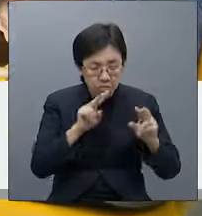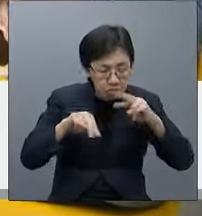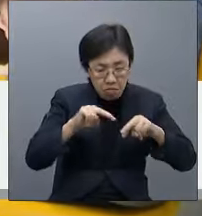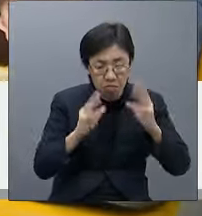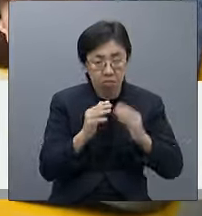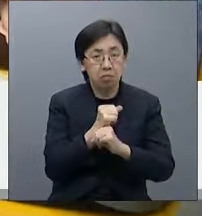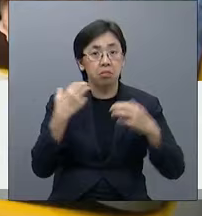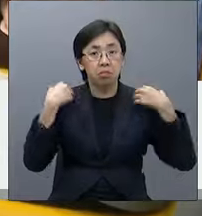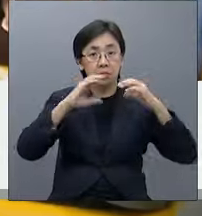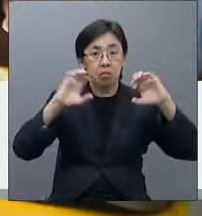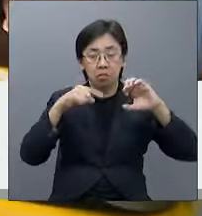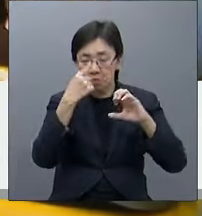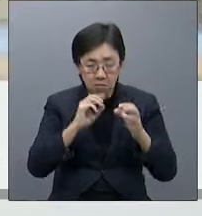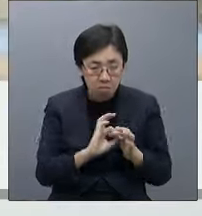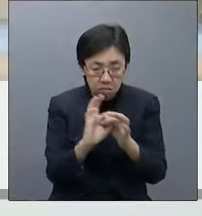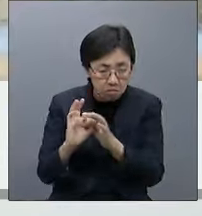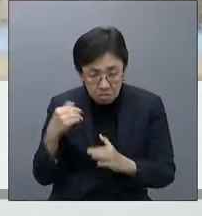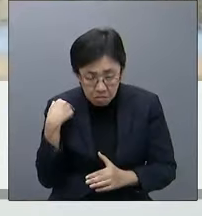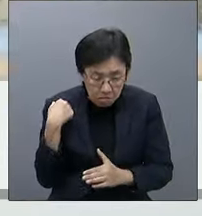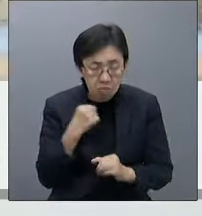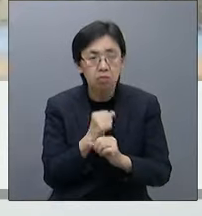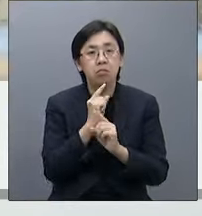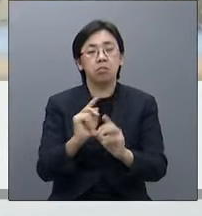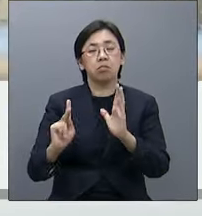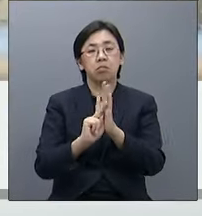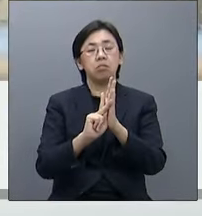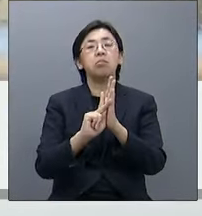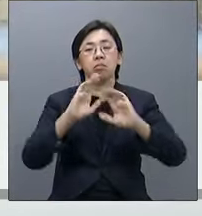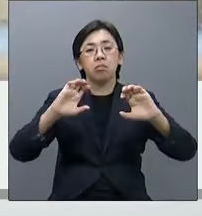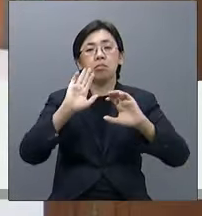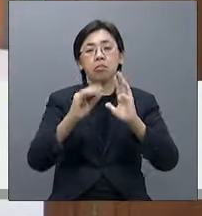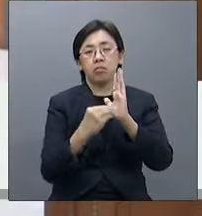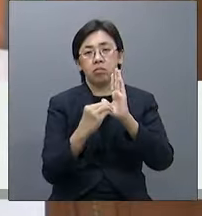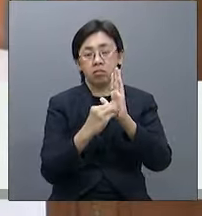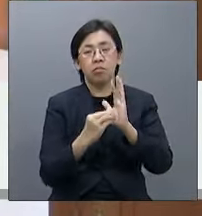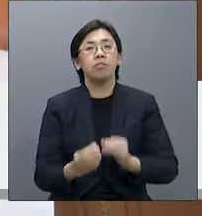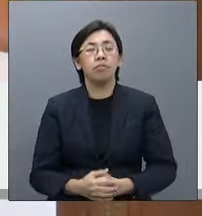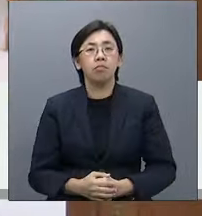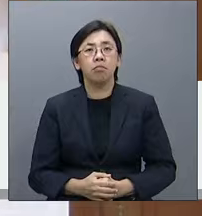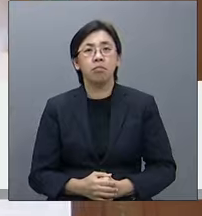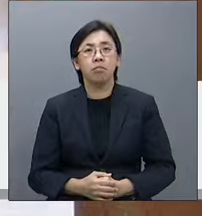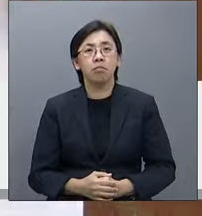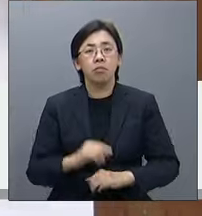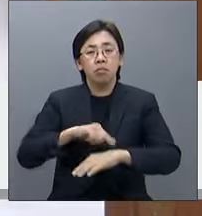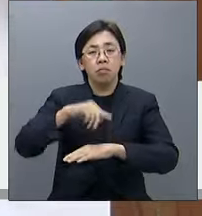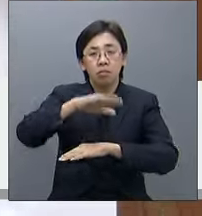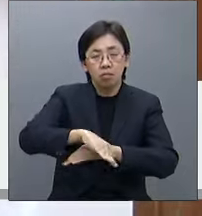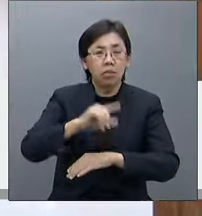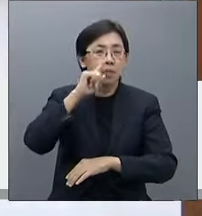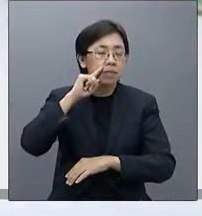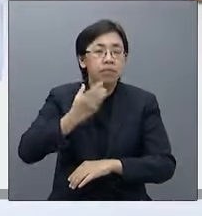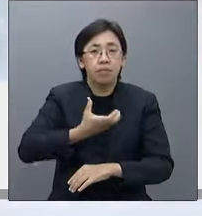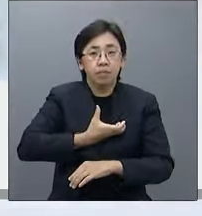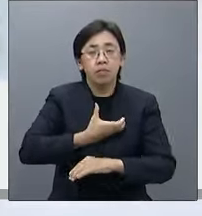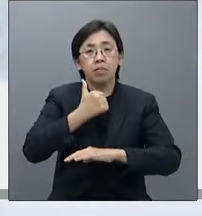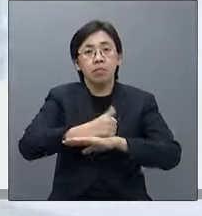น้าที่เกี่ยวข้องอยู่หรือไม่เพื่อดำเนินการตามวินัยต่อไปซึ่งช่วงเย็นวันนี้ค่ะนายชัชชาติสิทธิพันธ์ผู้ว่าราชการกรุงเทพมหาน